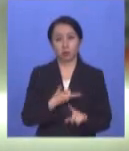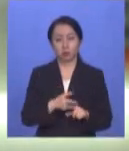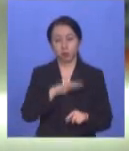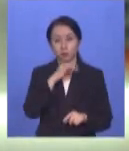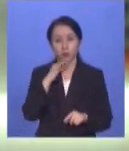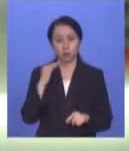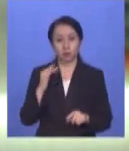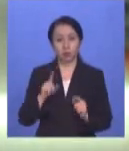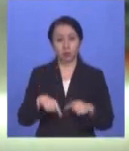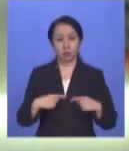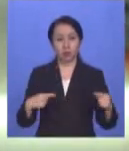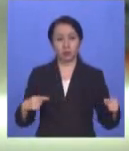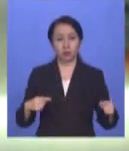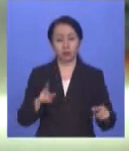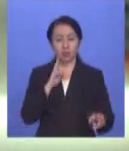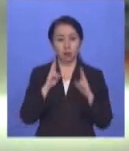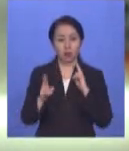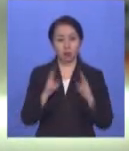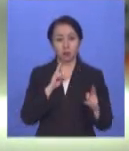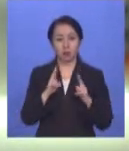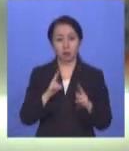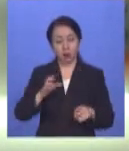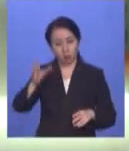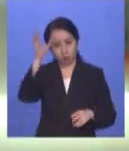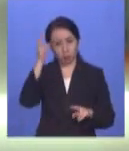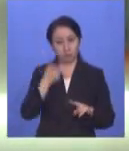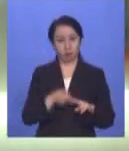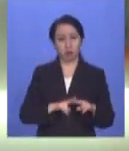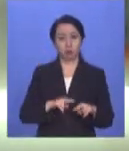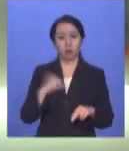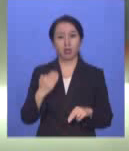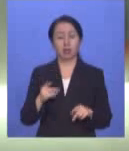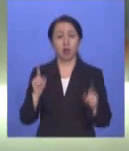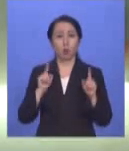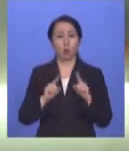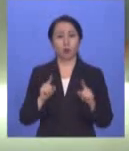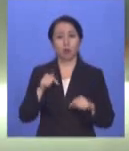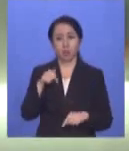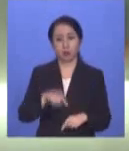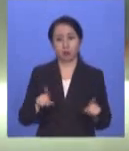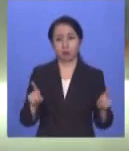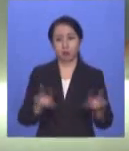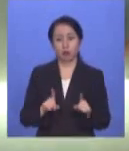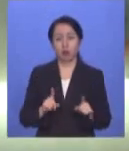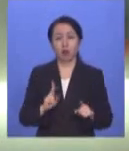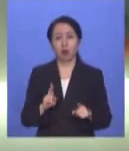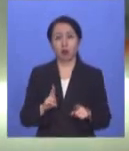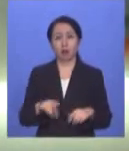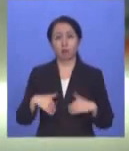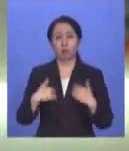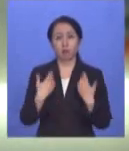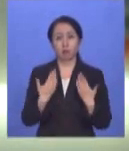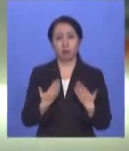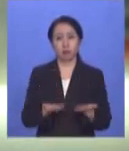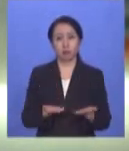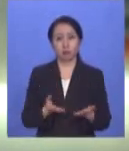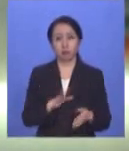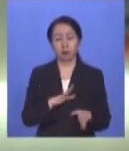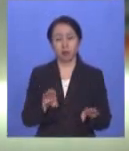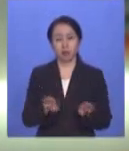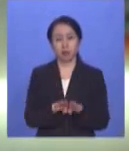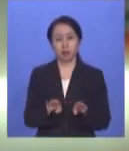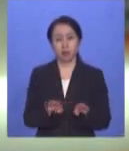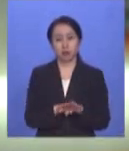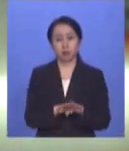очень на различных конференциях научных, потому что она уникальна тем, как передалось, то есть было